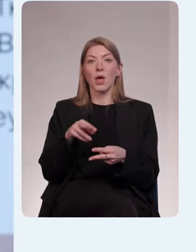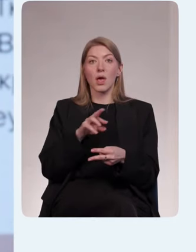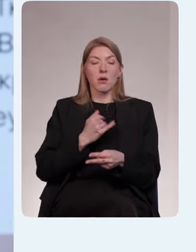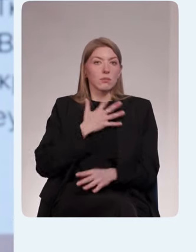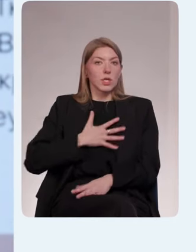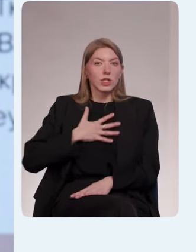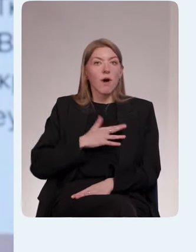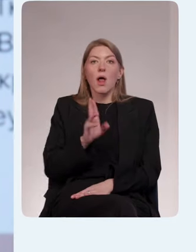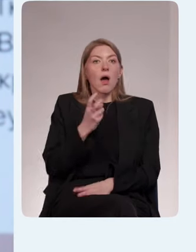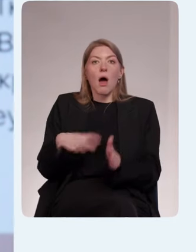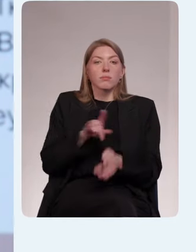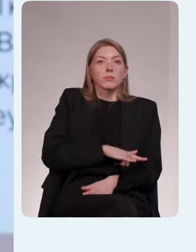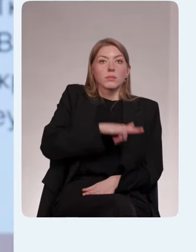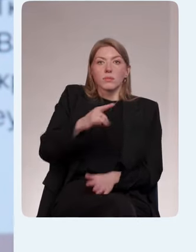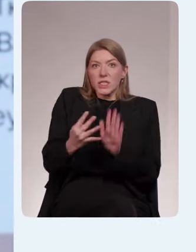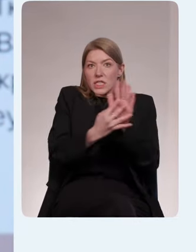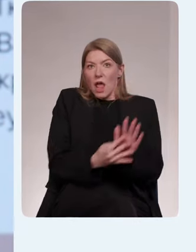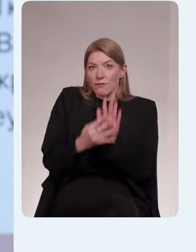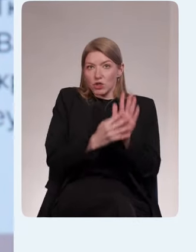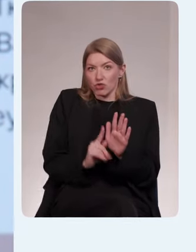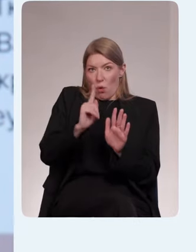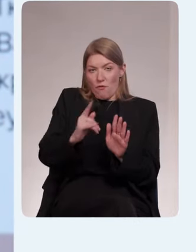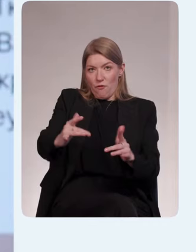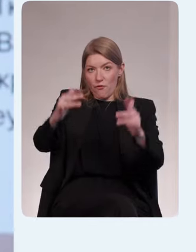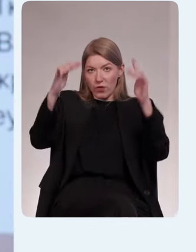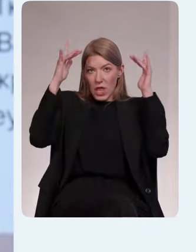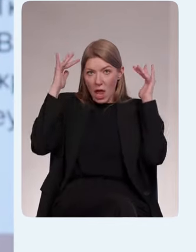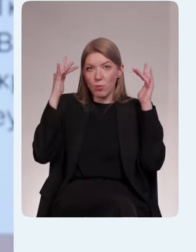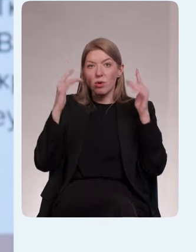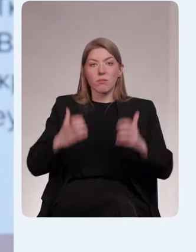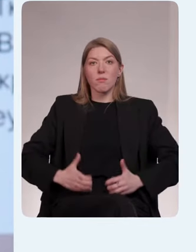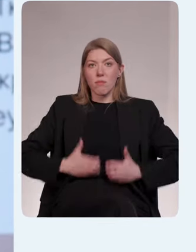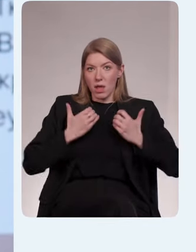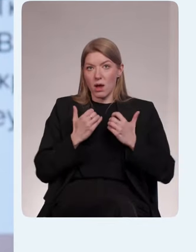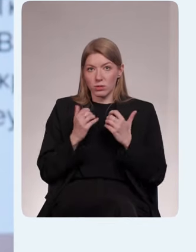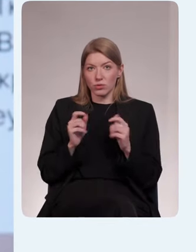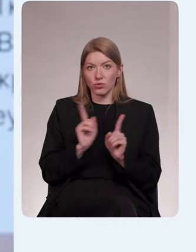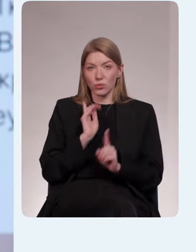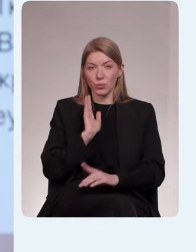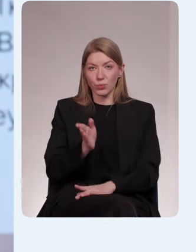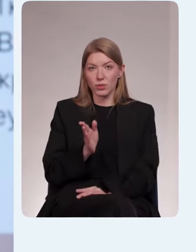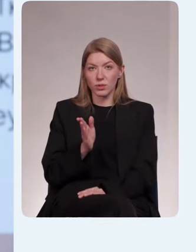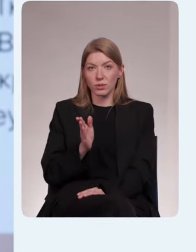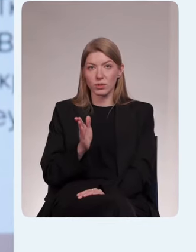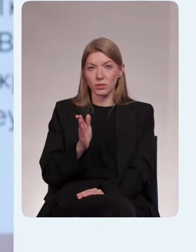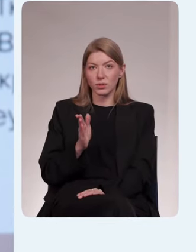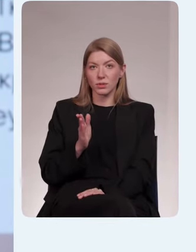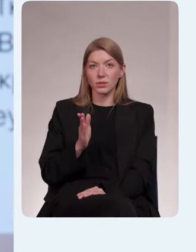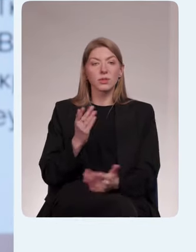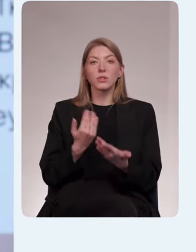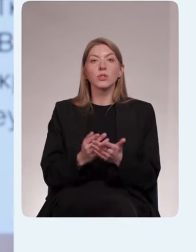как перенесу 9 часов в небе. Боялась, чтобы не больше. Потому что я не знаю, что делать с